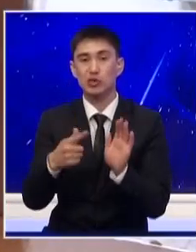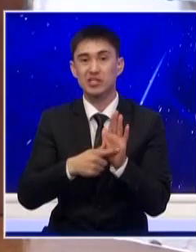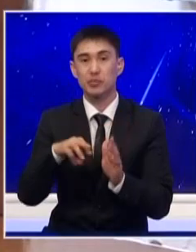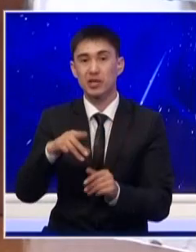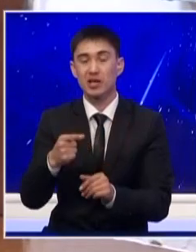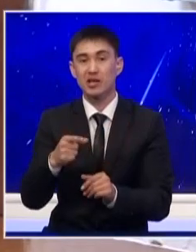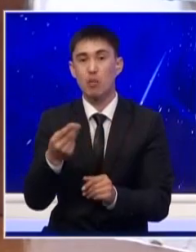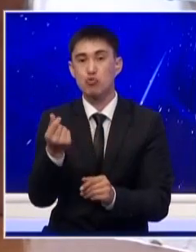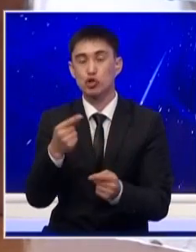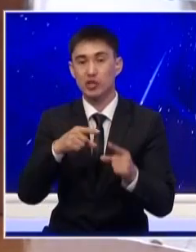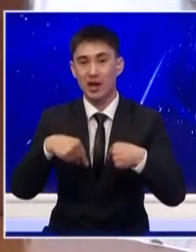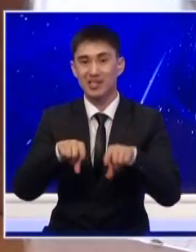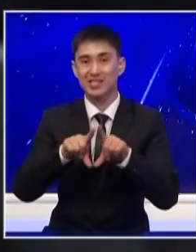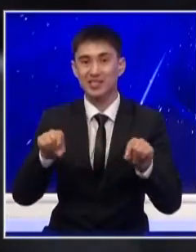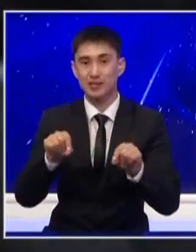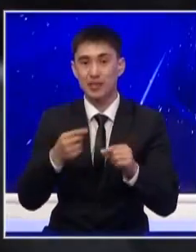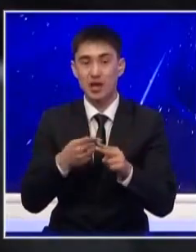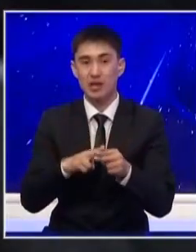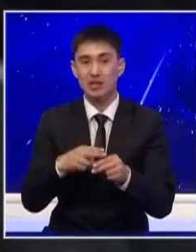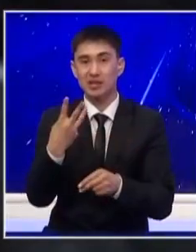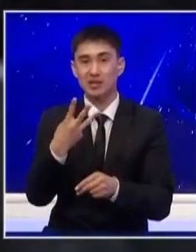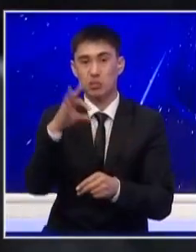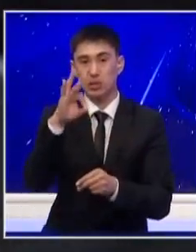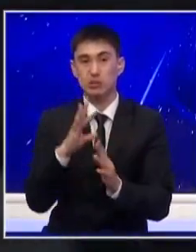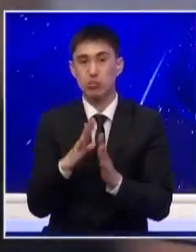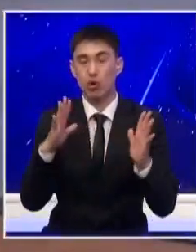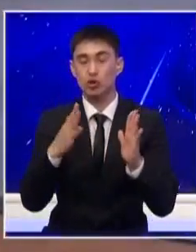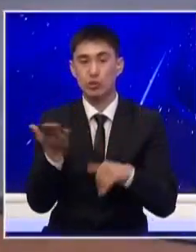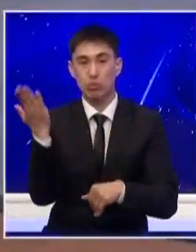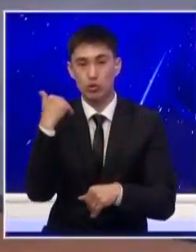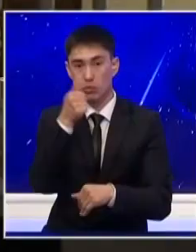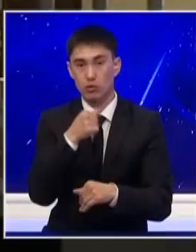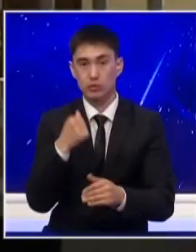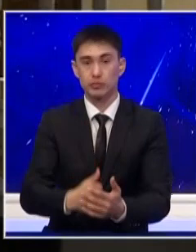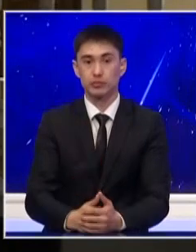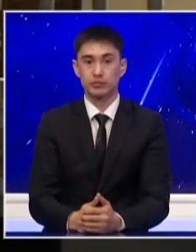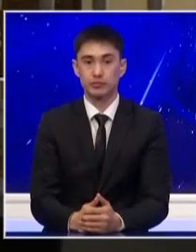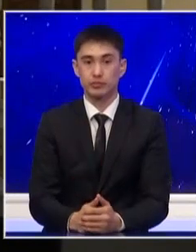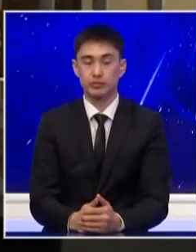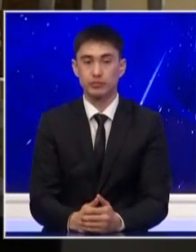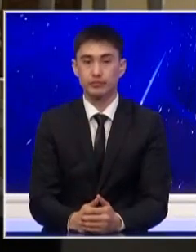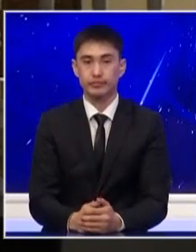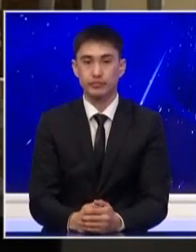тенге для бюджетных организаций. Это на 3% больше, чем в предыдущем году.